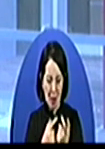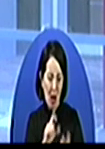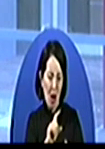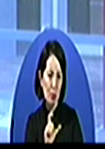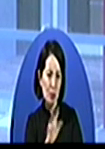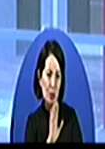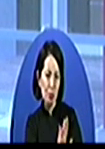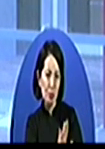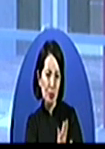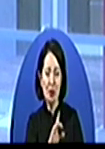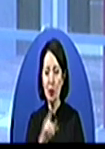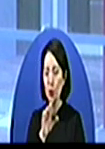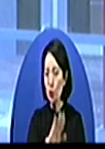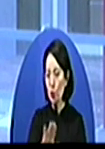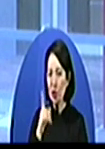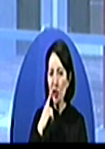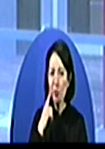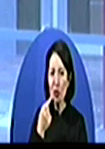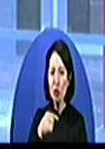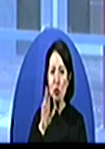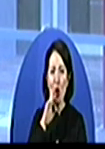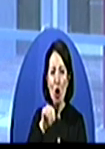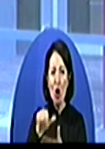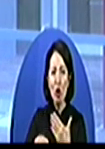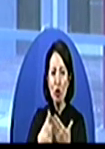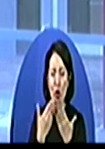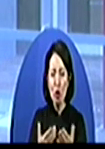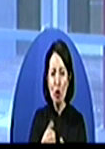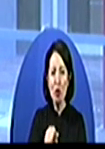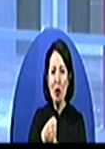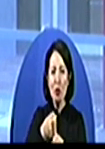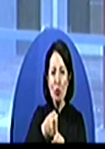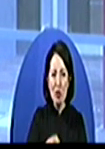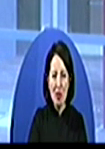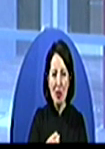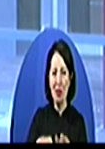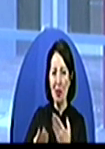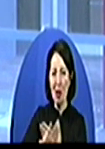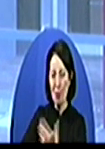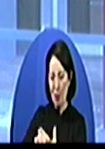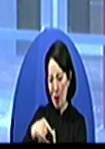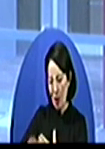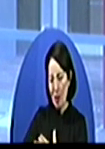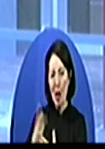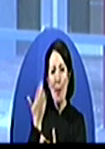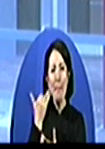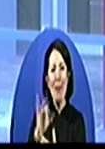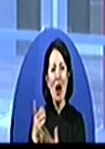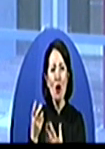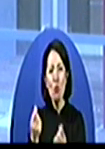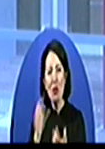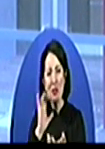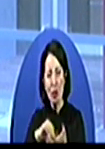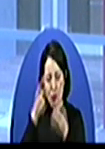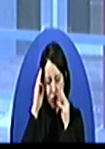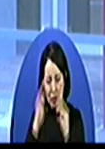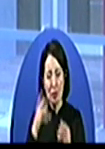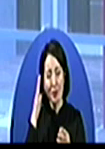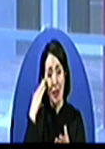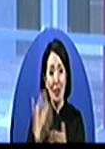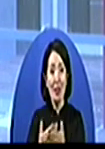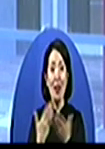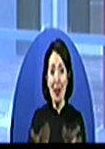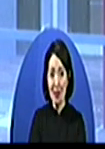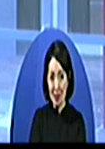хүүхэд эмэгтэйчүүдийг хоол хүнсээр хангах, хүчирхийллээс хамгаалах байрны санхүүжилтийг богино хугацаанд шийдвэрлэж өгөх зэрэг саналуудыг гаргасан